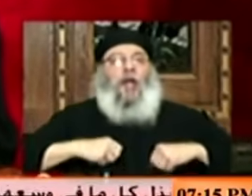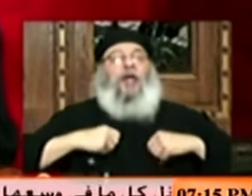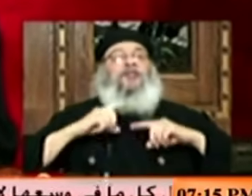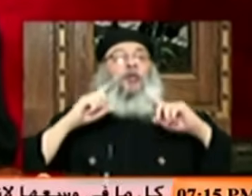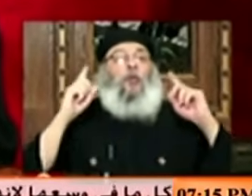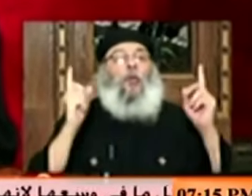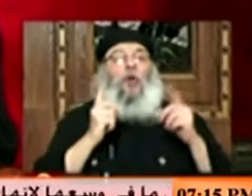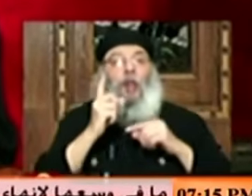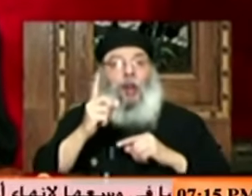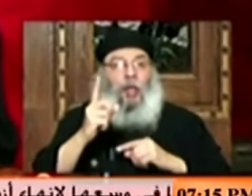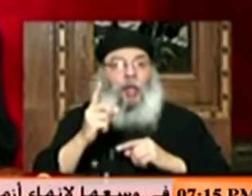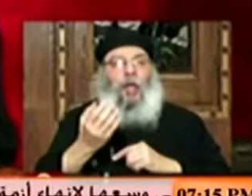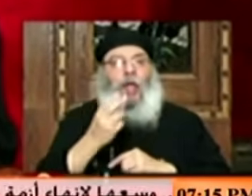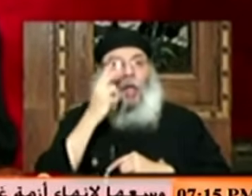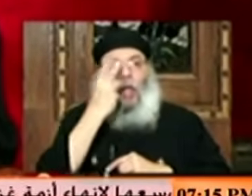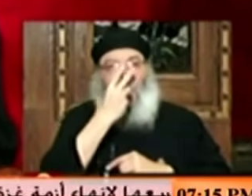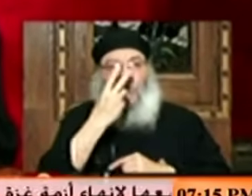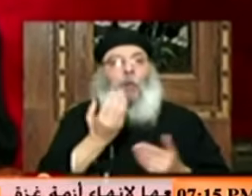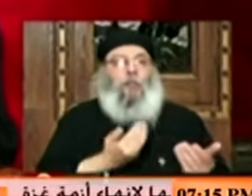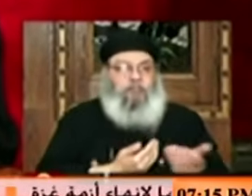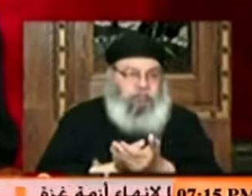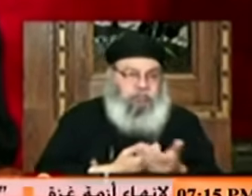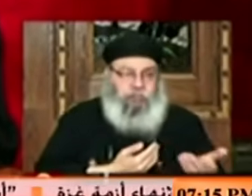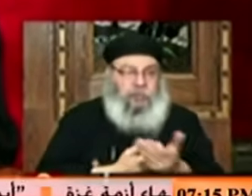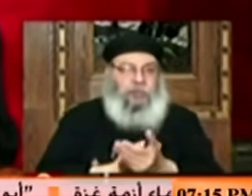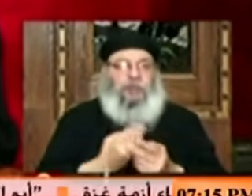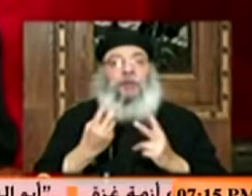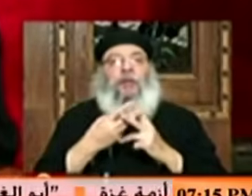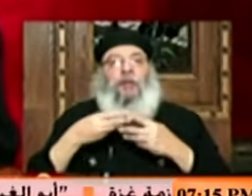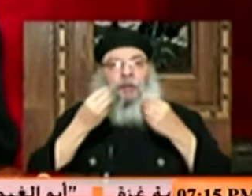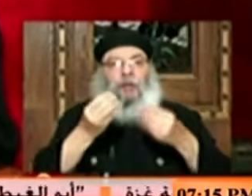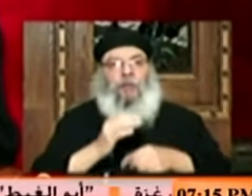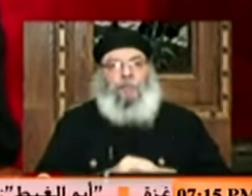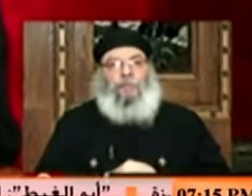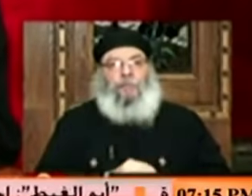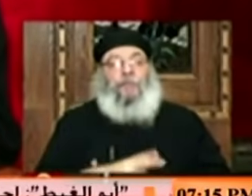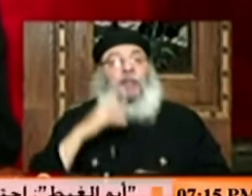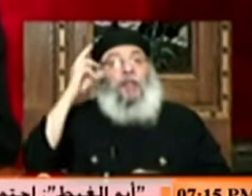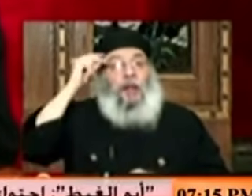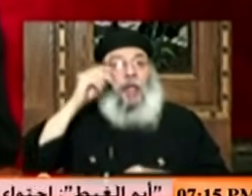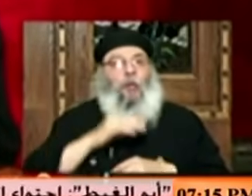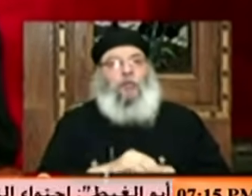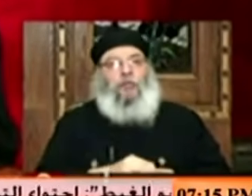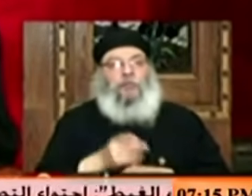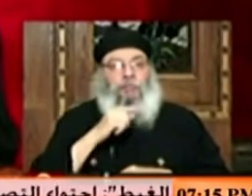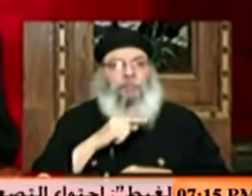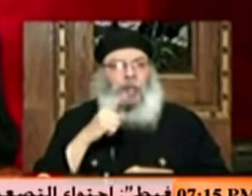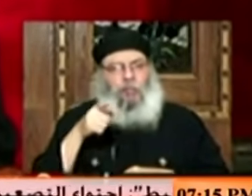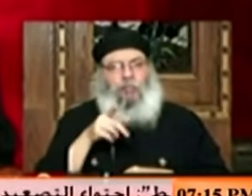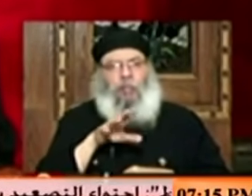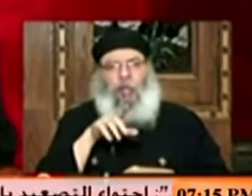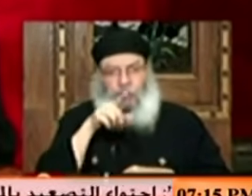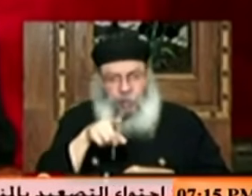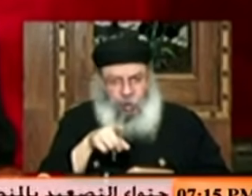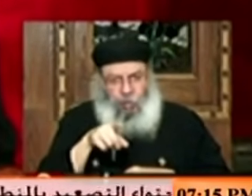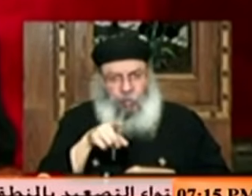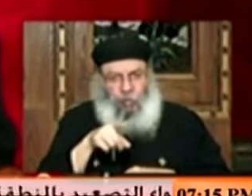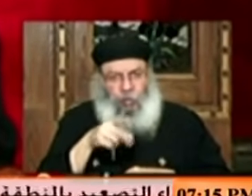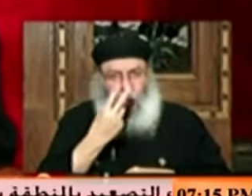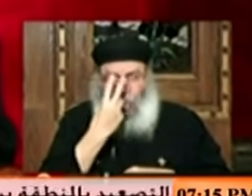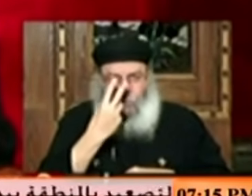وعايش على عطايا الناس وابتدى اليهود والفريسي يشككوا هو ده اللي